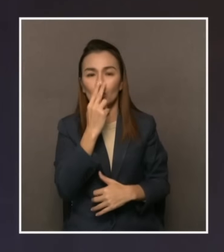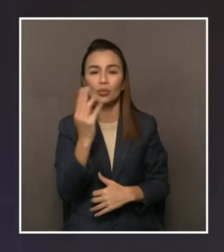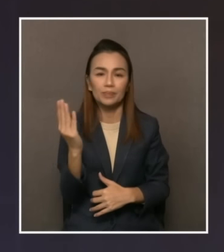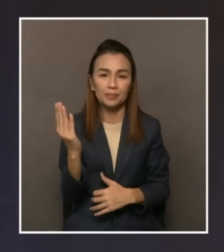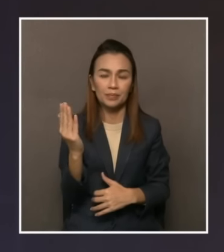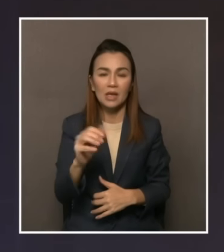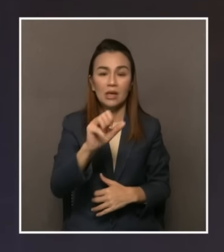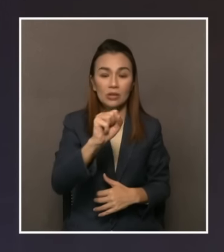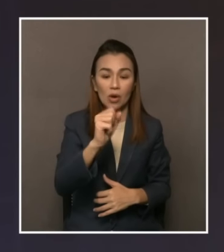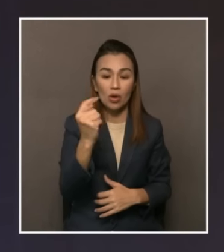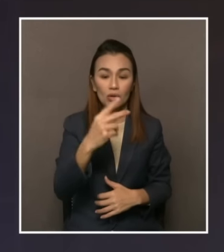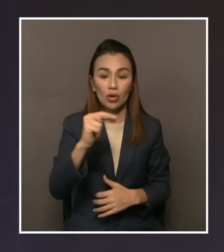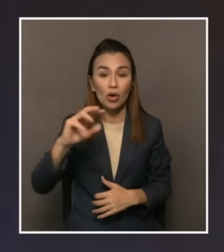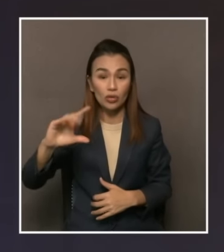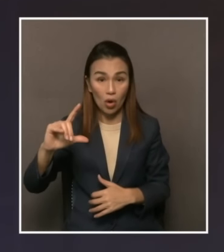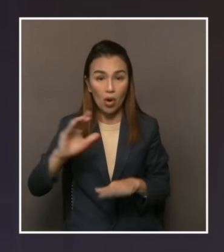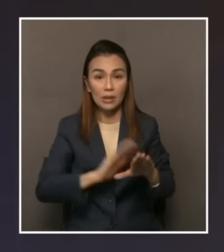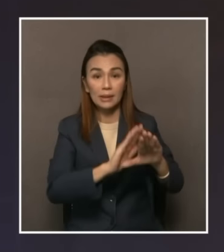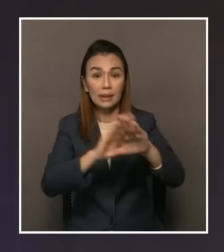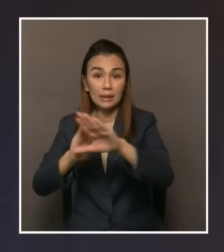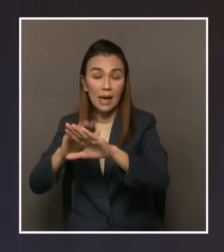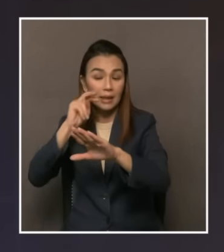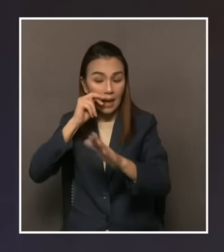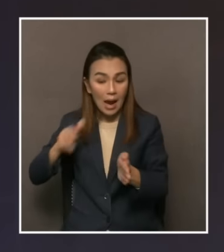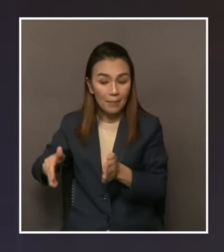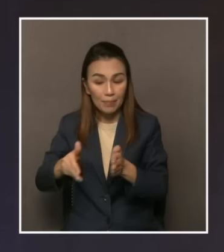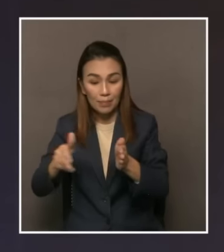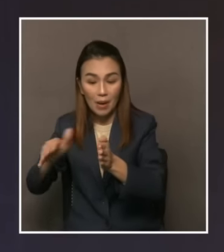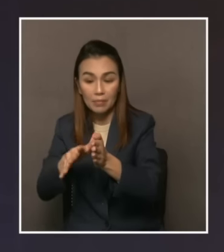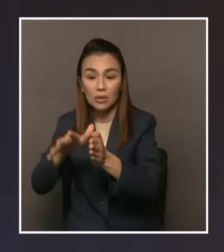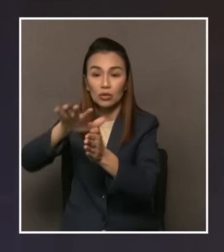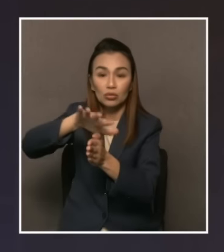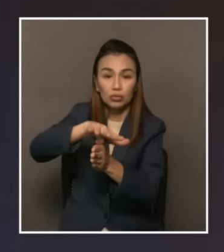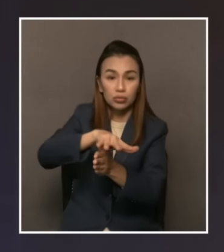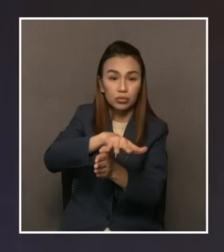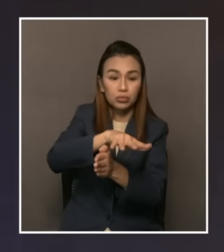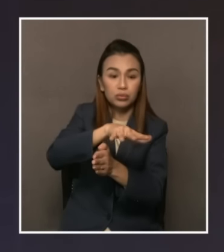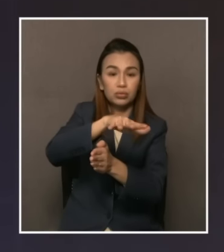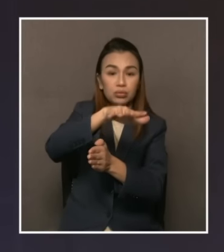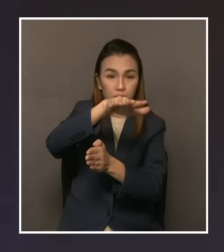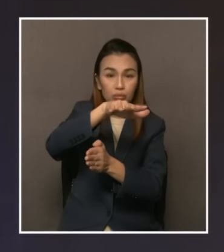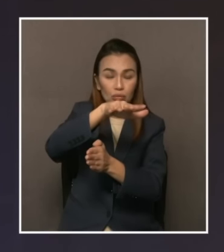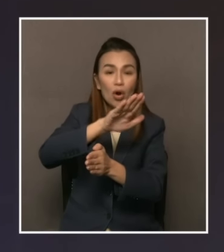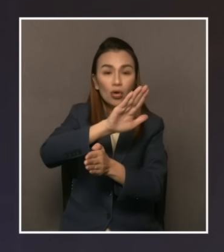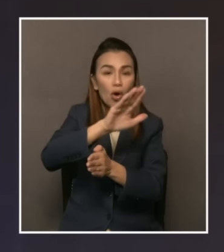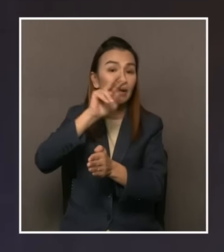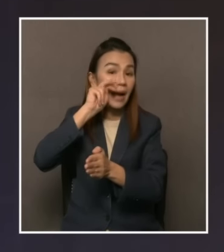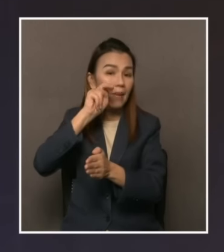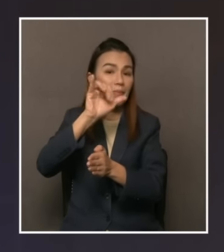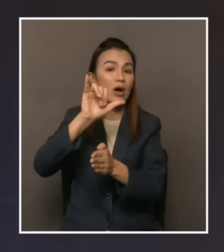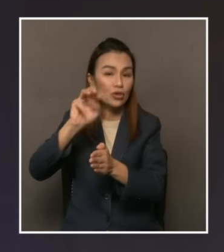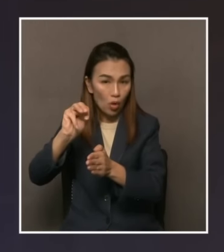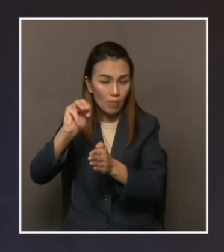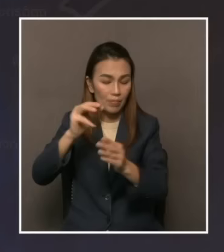สอท.ช.ก็ออกปรากาศเตือนแล้นะครับน้ำหนตะลิง ระวงเรื่องของน้ำเพิ่มสูงขึ้นะครับในระดับของแ่น้ำยมIA platform